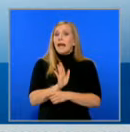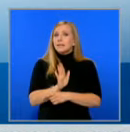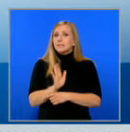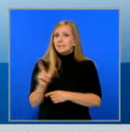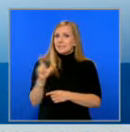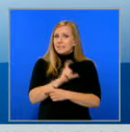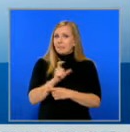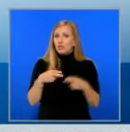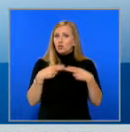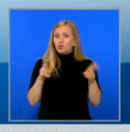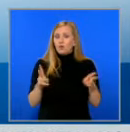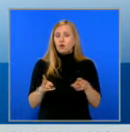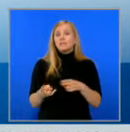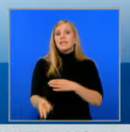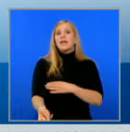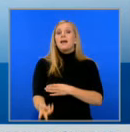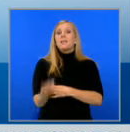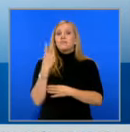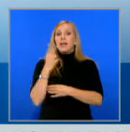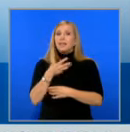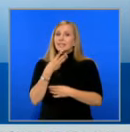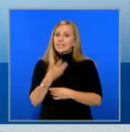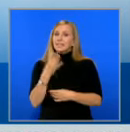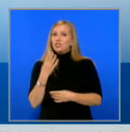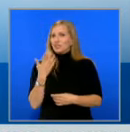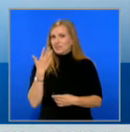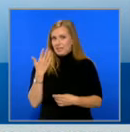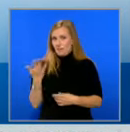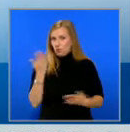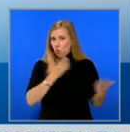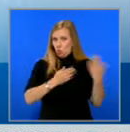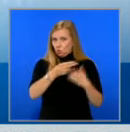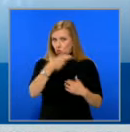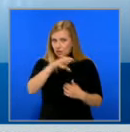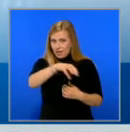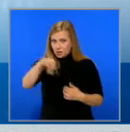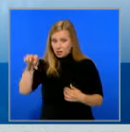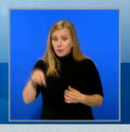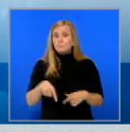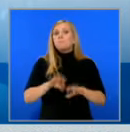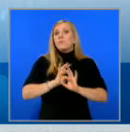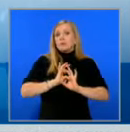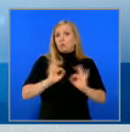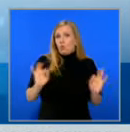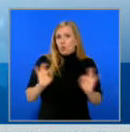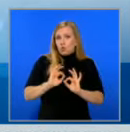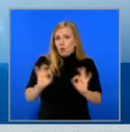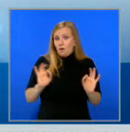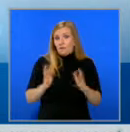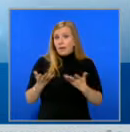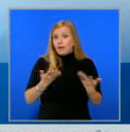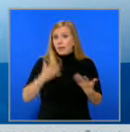2349 български училища правителството представи днес готовността на държавата за началото на новата учебна